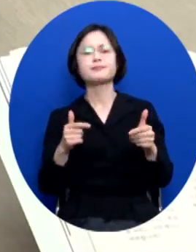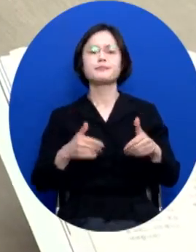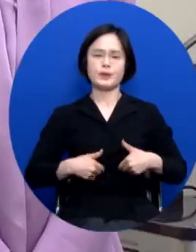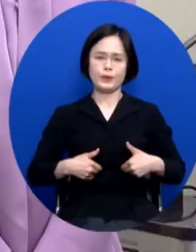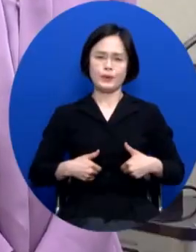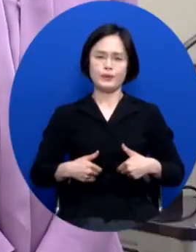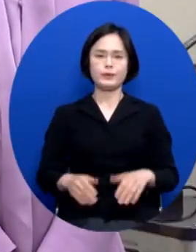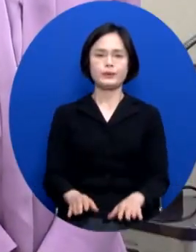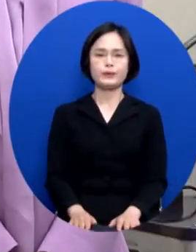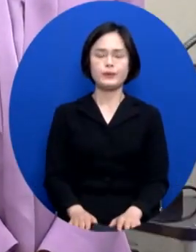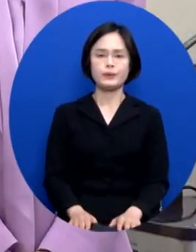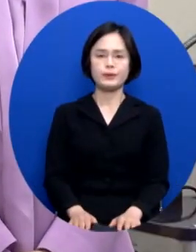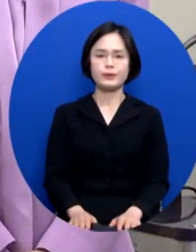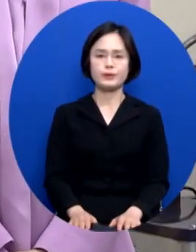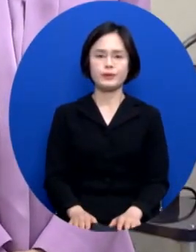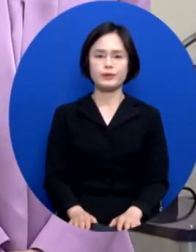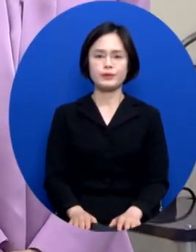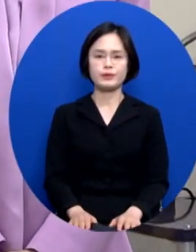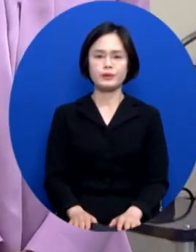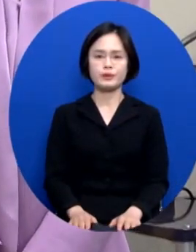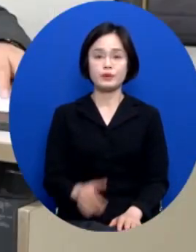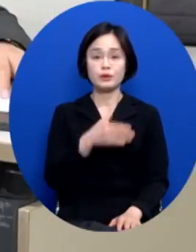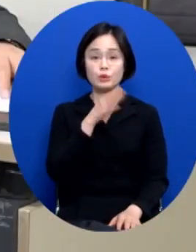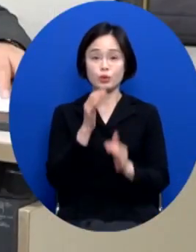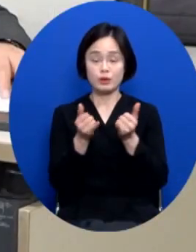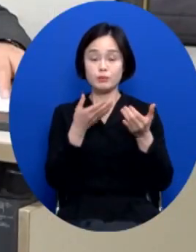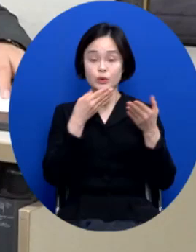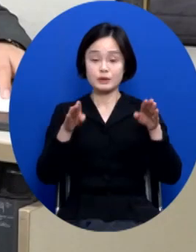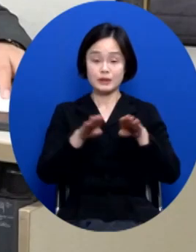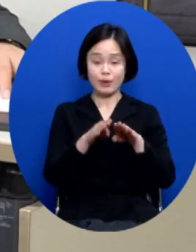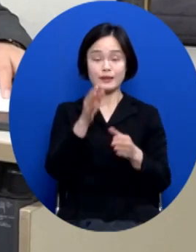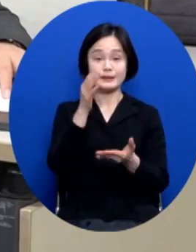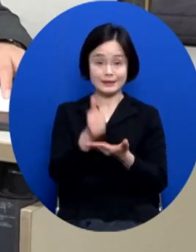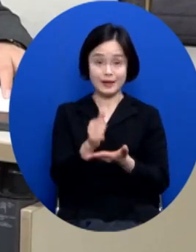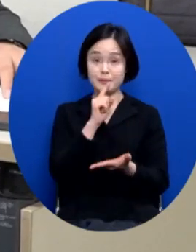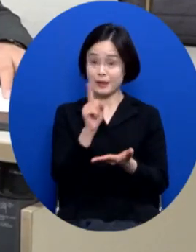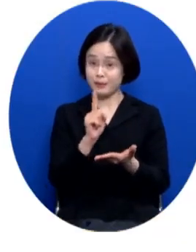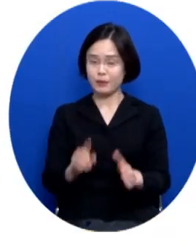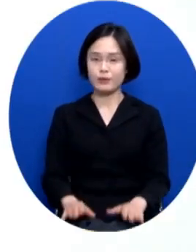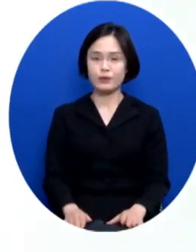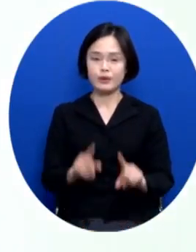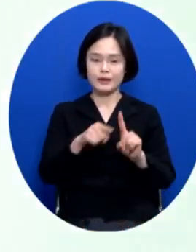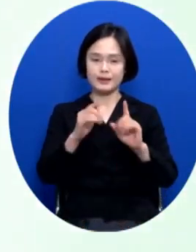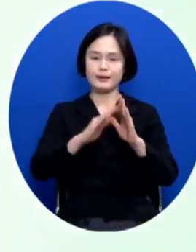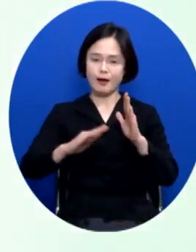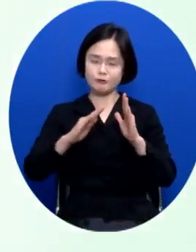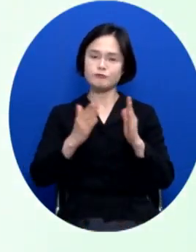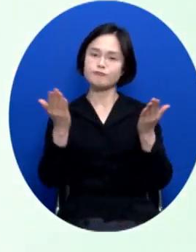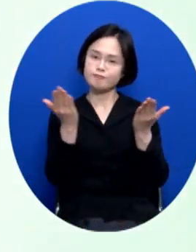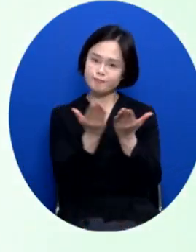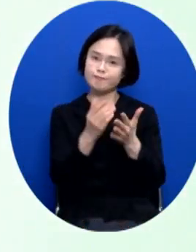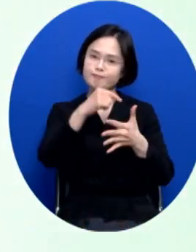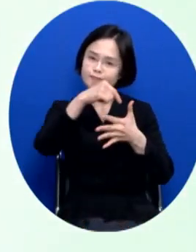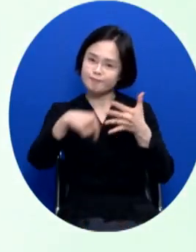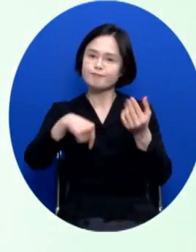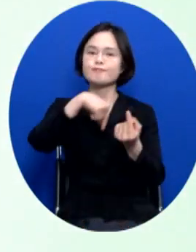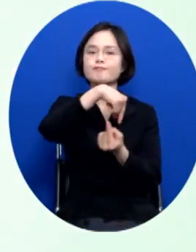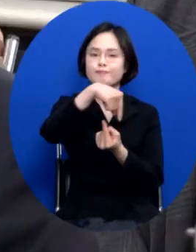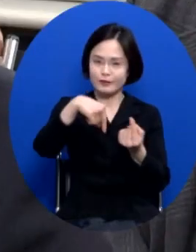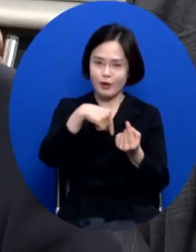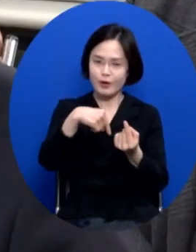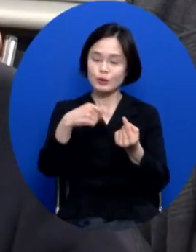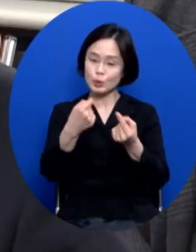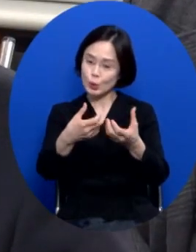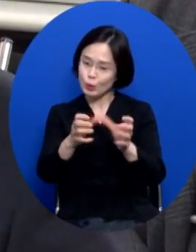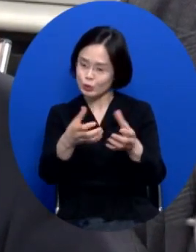제안했습니다 유성구 노인복지관 류재용 관장은 1인가구 맞춤형 프로그램으로 소그룹 운영 디아코니아 사역